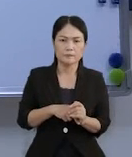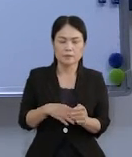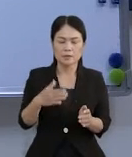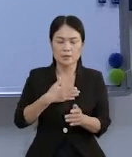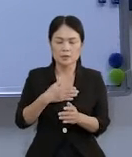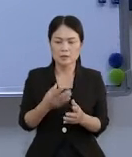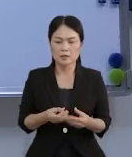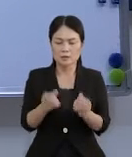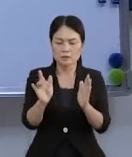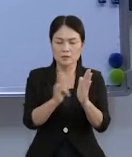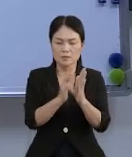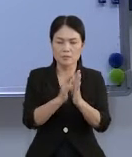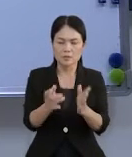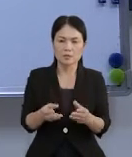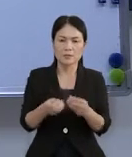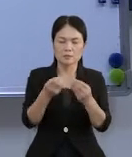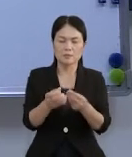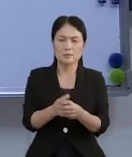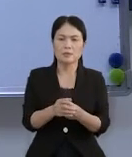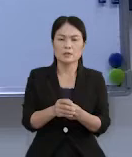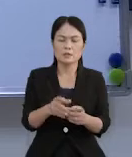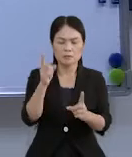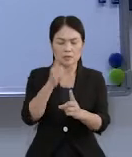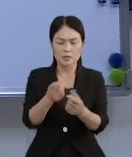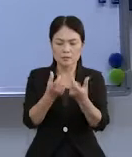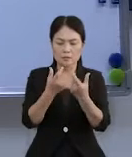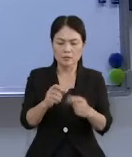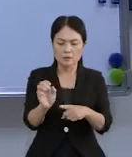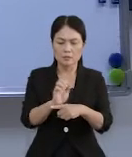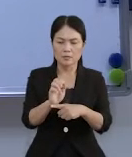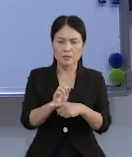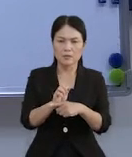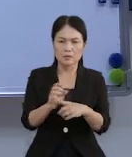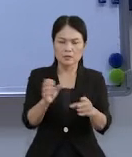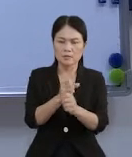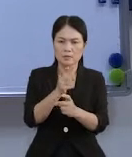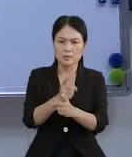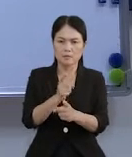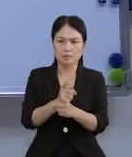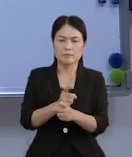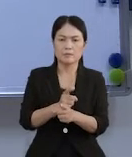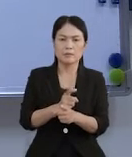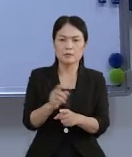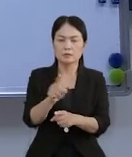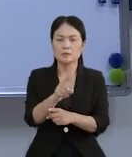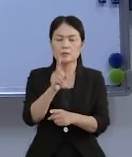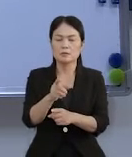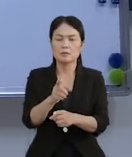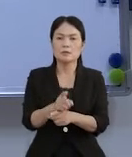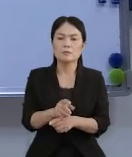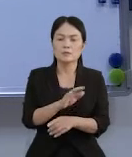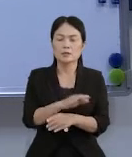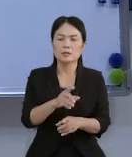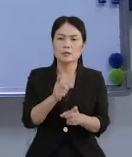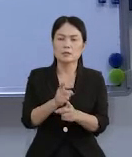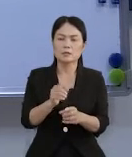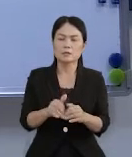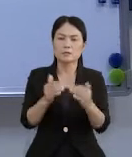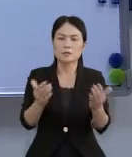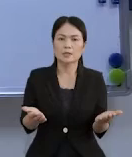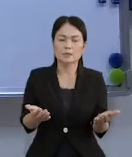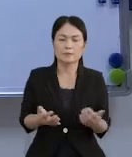Nè cửu nâng bắt đầu bà nhạc chung con thà đàm bây đọc sài chùm nọt bàn trăm trữ ta con trữ thơ đôi mà đạch